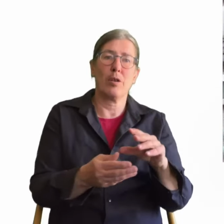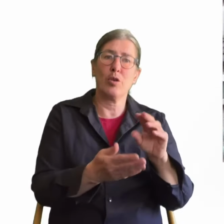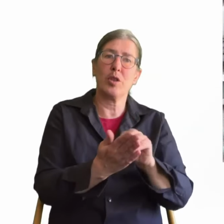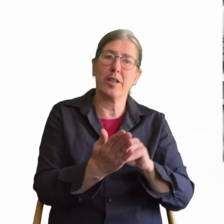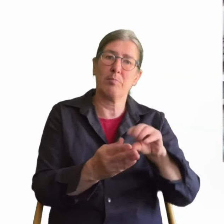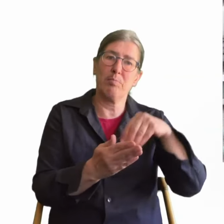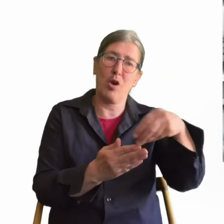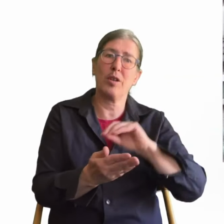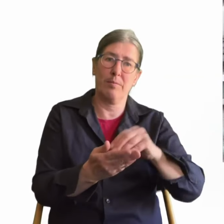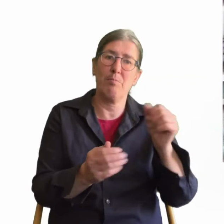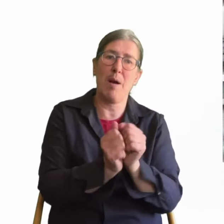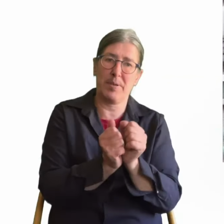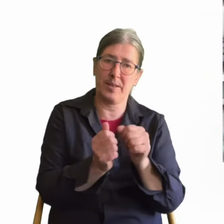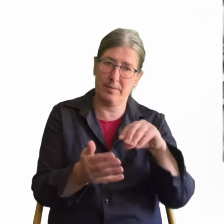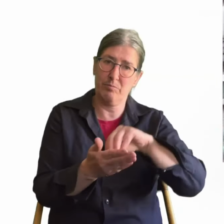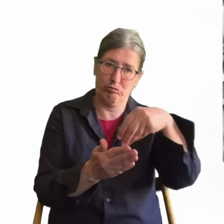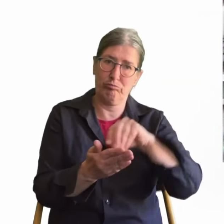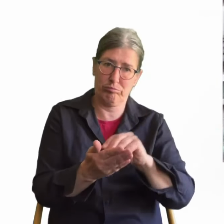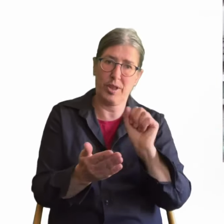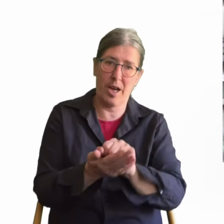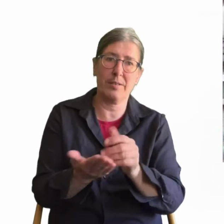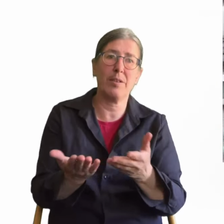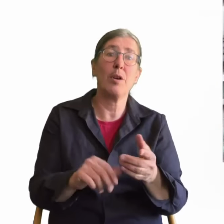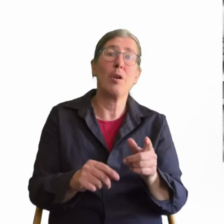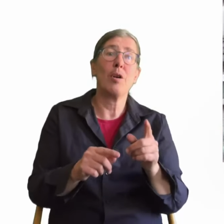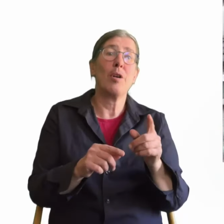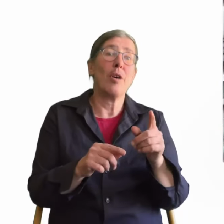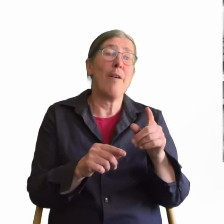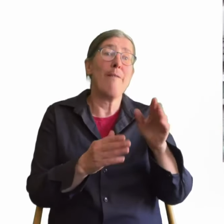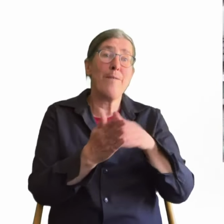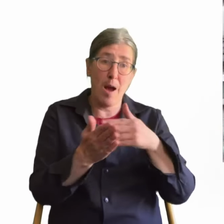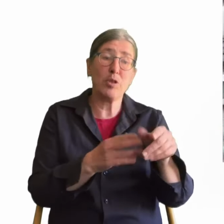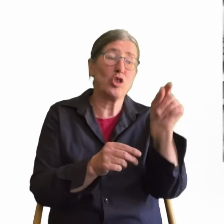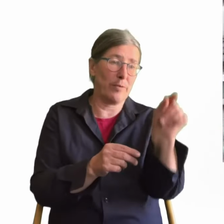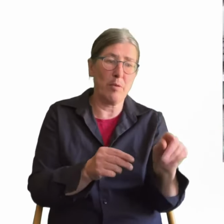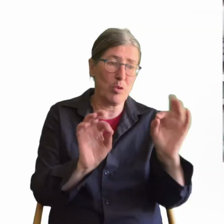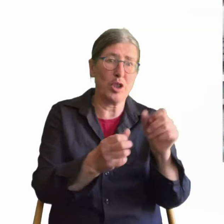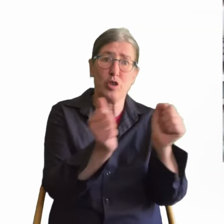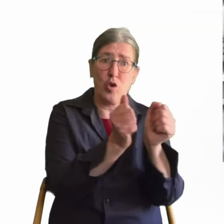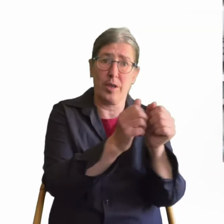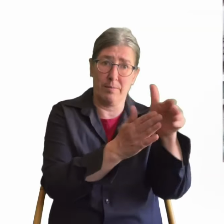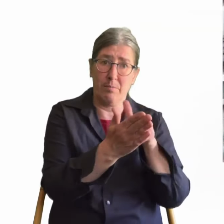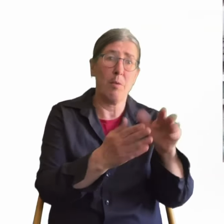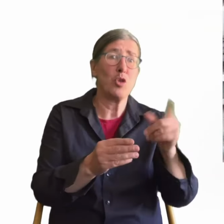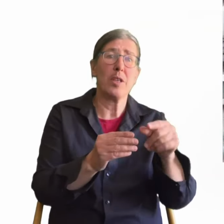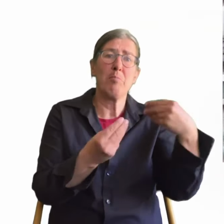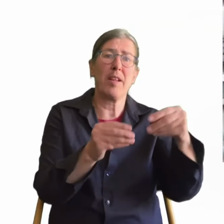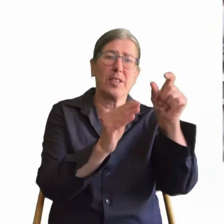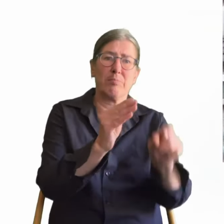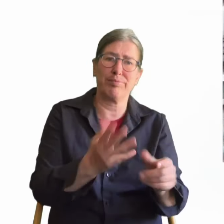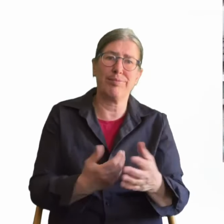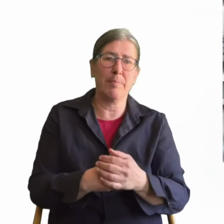Notizblöcke mit Pappe gestalten, die Einbände mit Pappe gestalten. Man muss Farbstifte nicht bedrucken oder mit Plastik